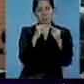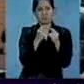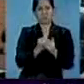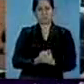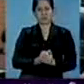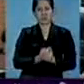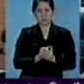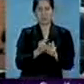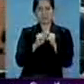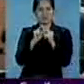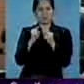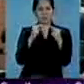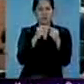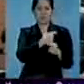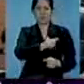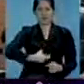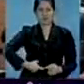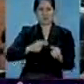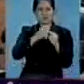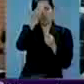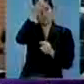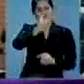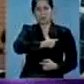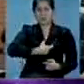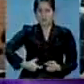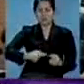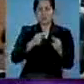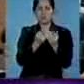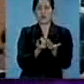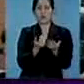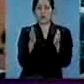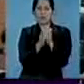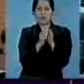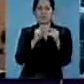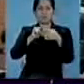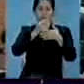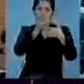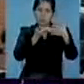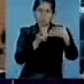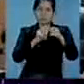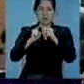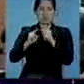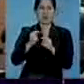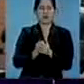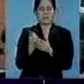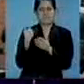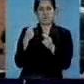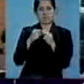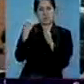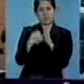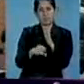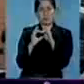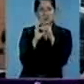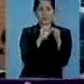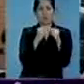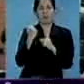อาฆาตมาร้ายพระมหากษัตริย์พระราชินีรัชทายาทอันเป็นความผิดเกี่ยวกับความมั่นคงใน